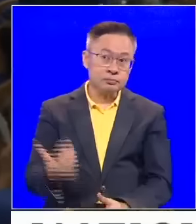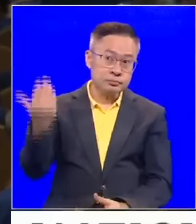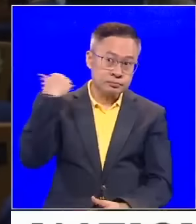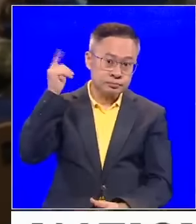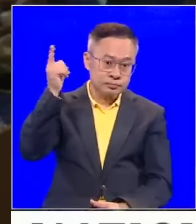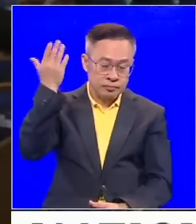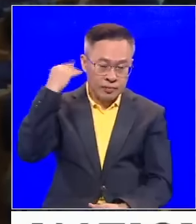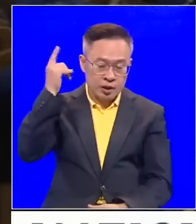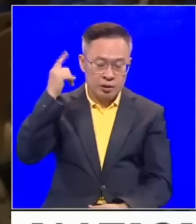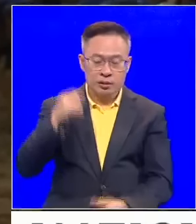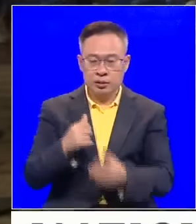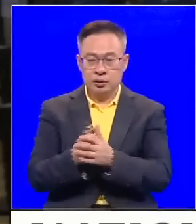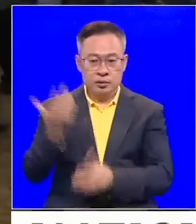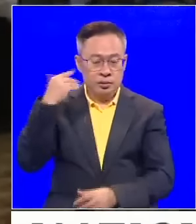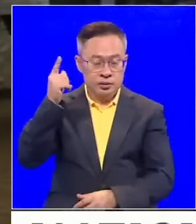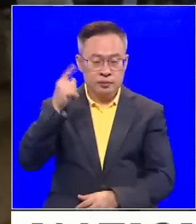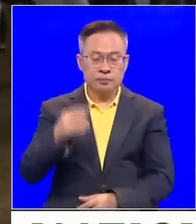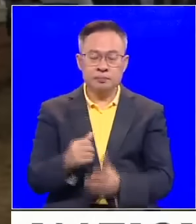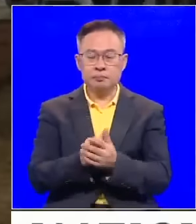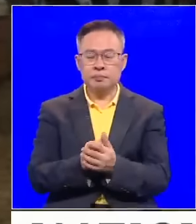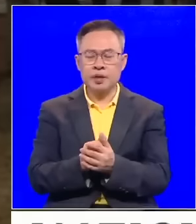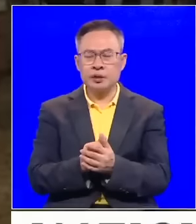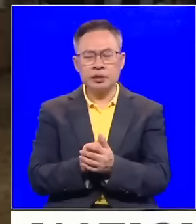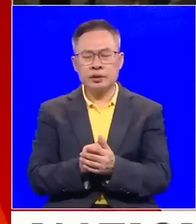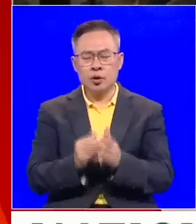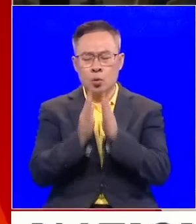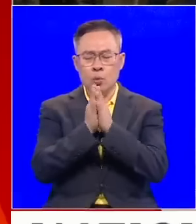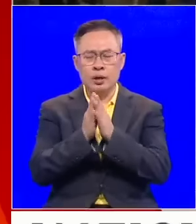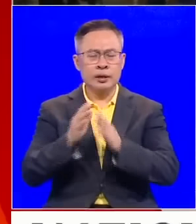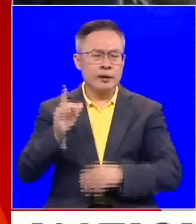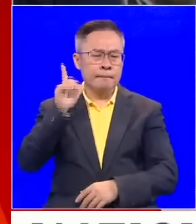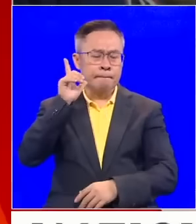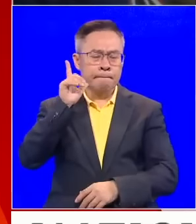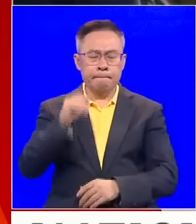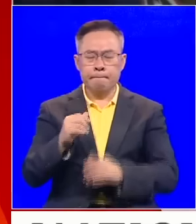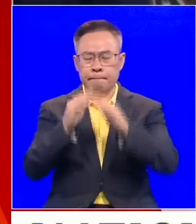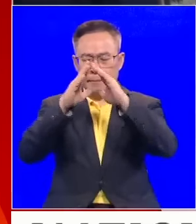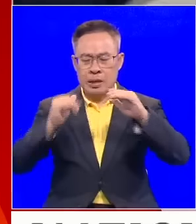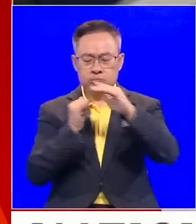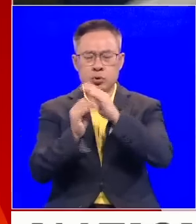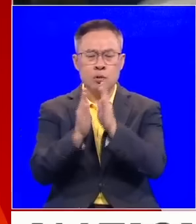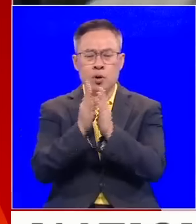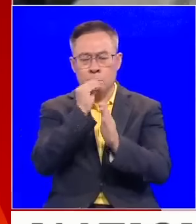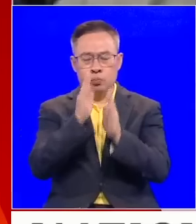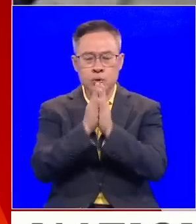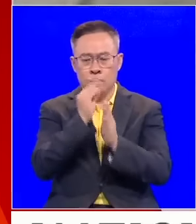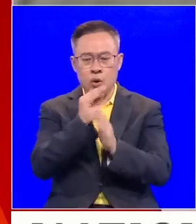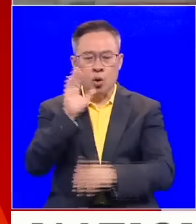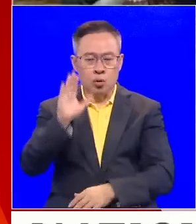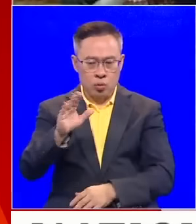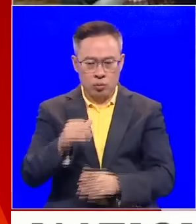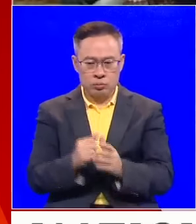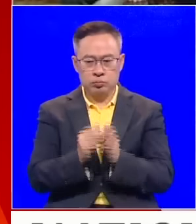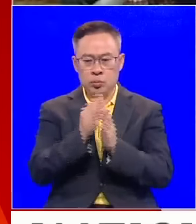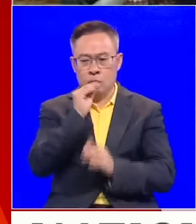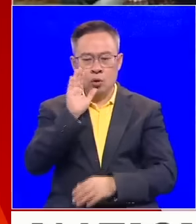พคุณแม่สุนทรภิธรรมคุณแม่นายกเศรษฐา วาน ก็มีบอกว่า อย่าดื้ออย่าเกเร ฝากถึงสสรวมไทยสร้างชาติ